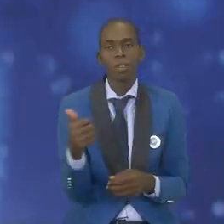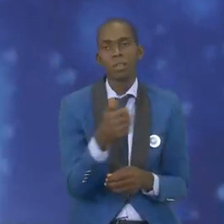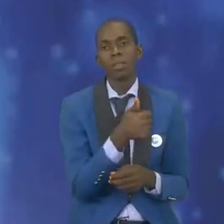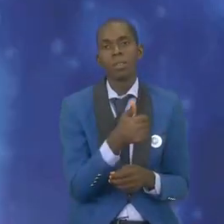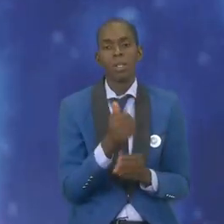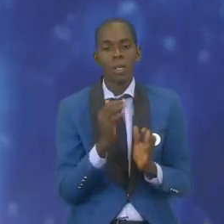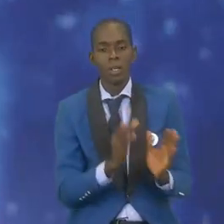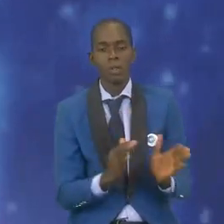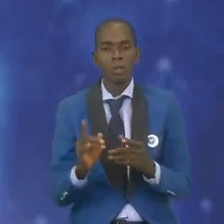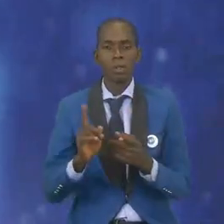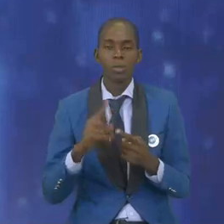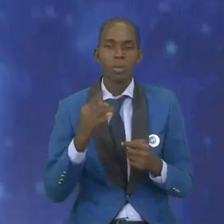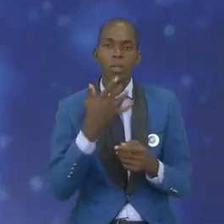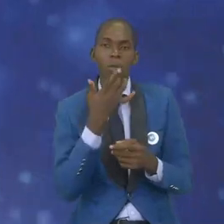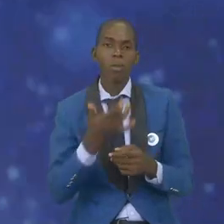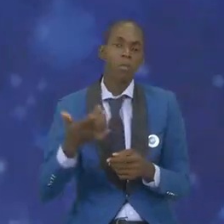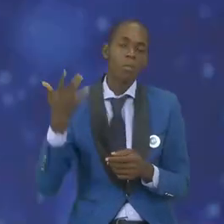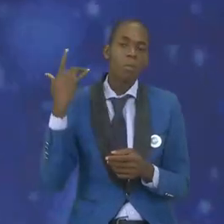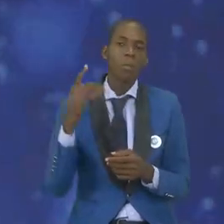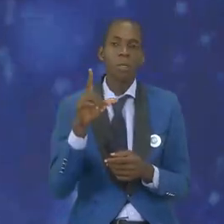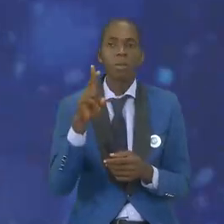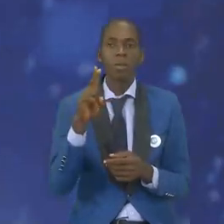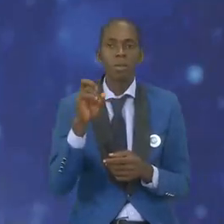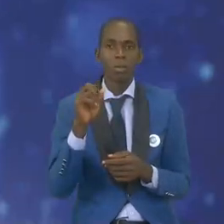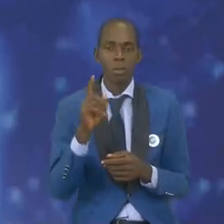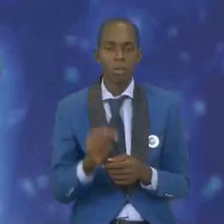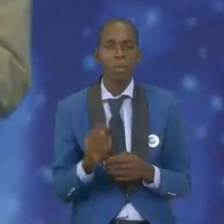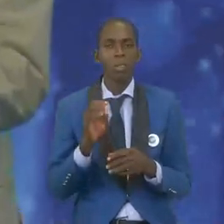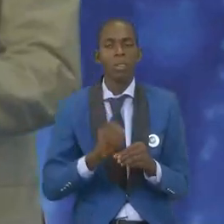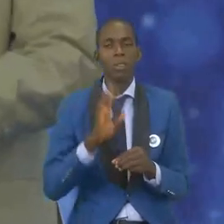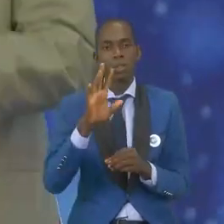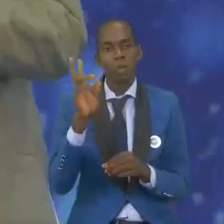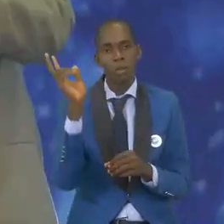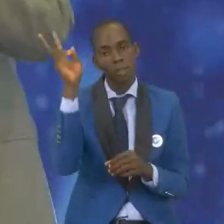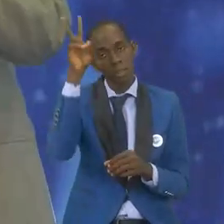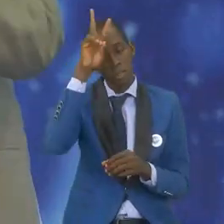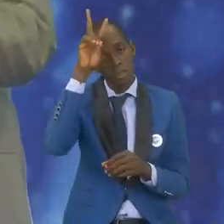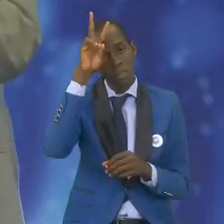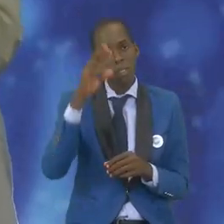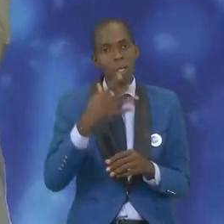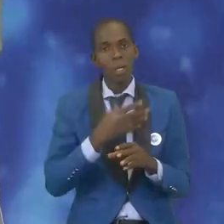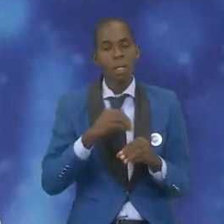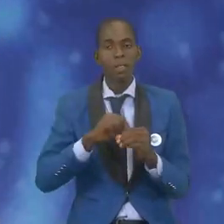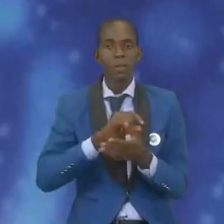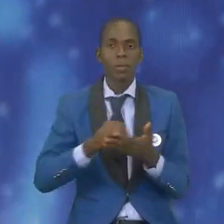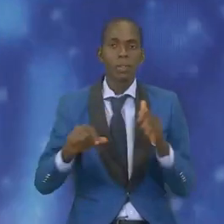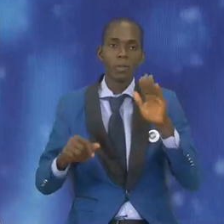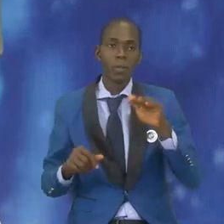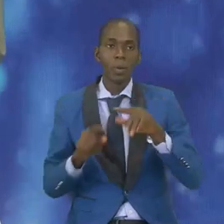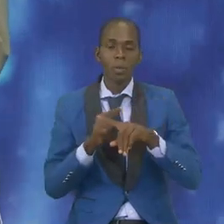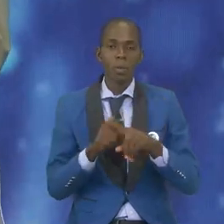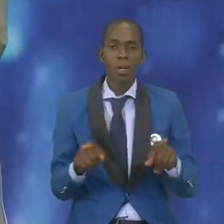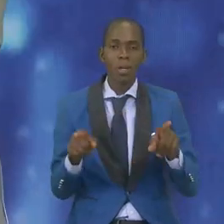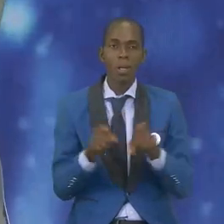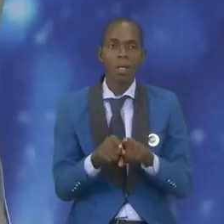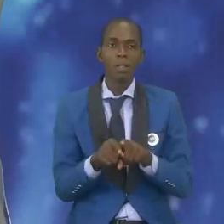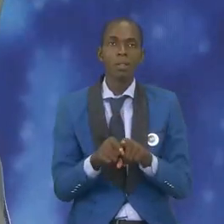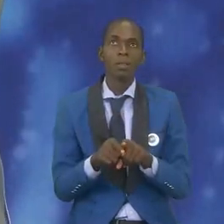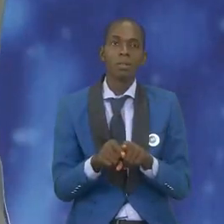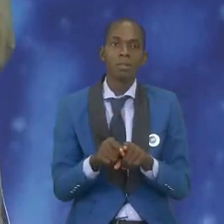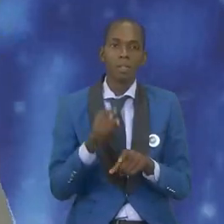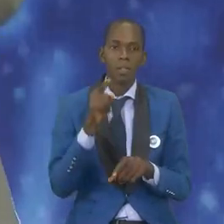Vous ne vous conformez plus aux convoitises que vous aviez autrefois, quand vous étiez dans